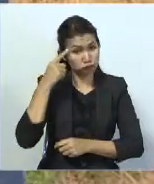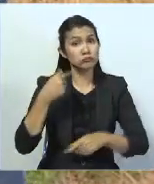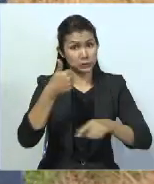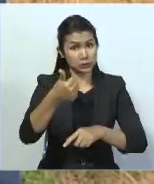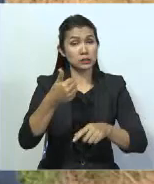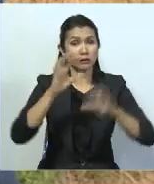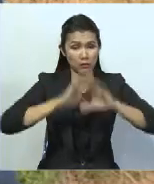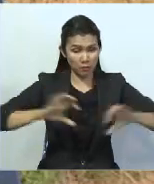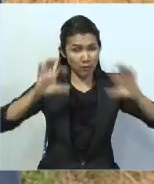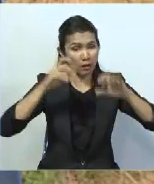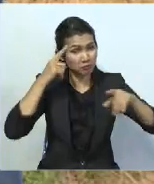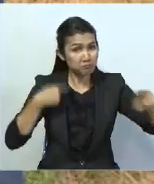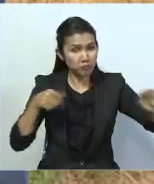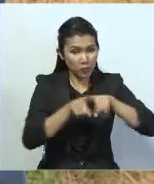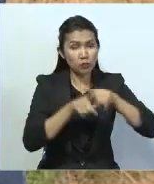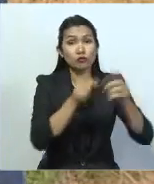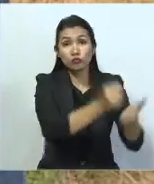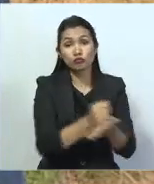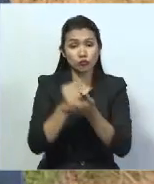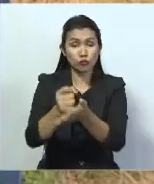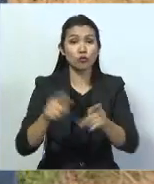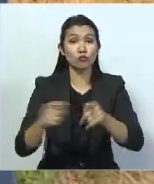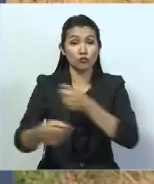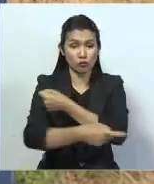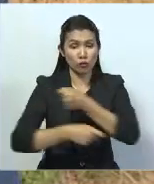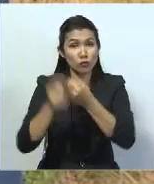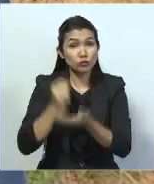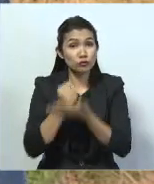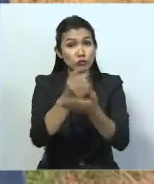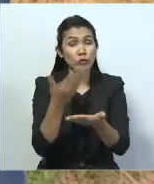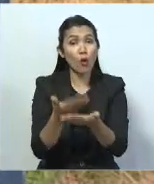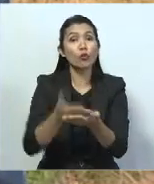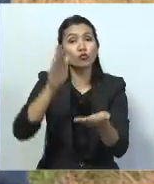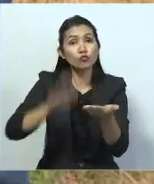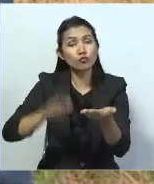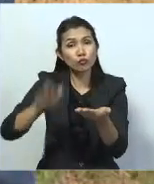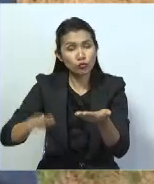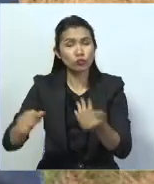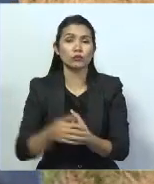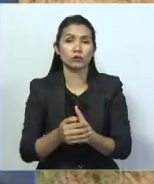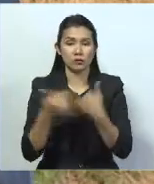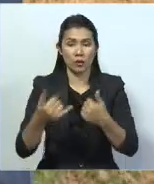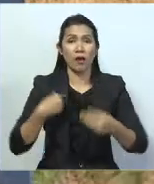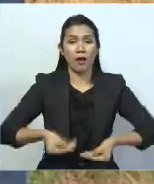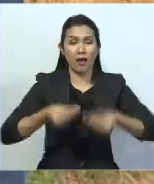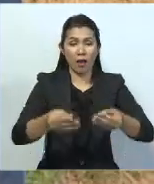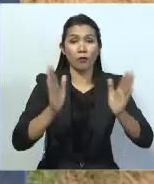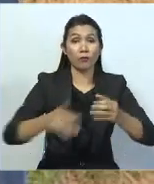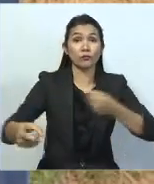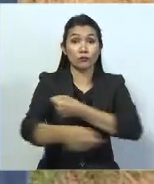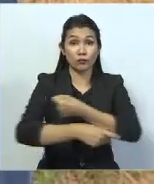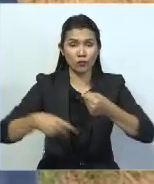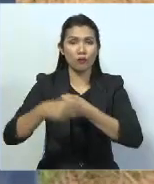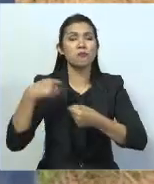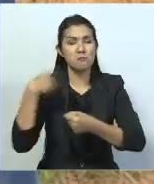ของรัฐบาลที่สามารถช่วยเหลือเกษตรกรในด้านการลดต้นทุนได้อย่างแท้จริงค่ะซึ่งก็จะทำให้เกษตรกรในทุกพื้นที่นั้น